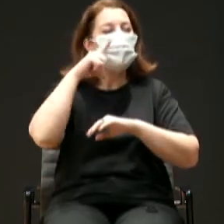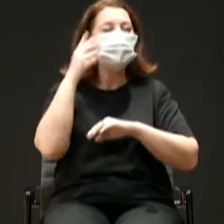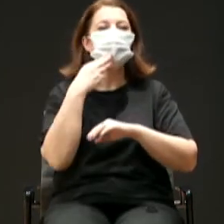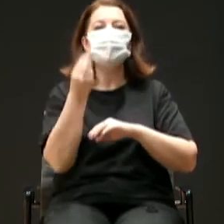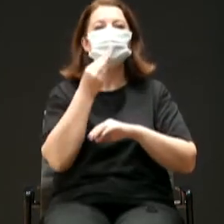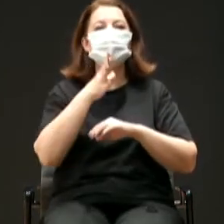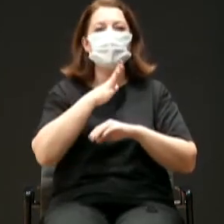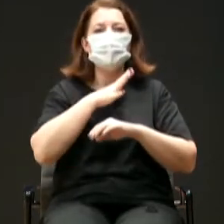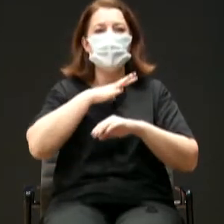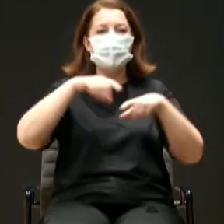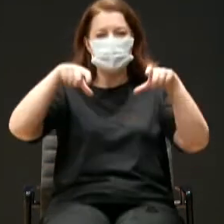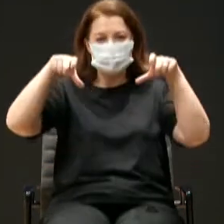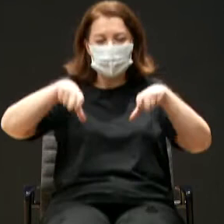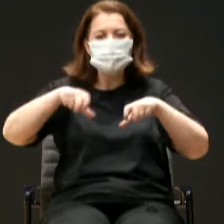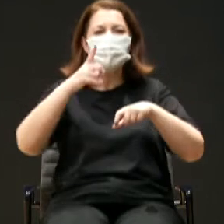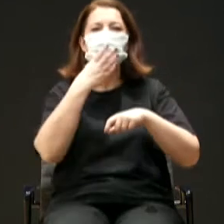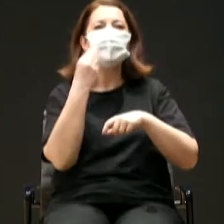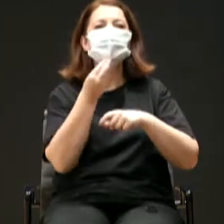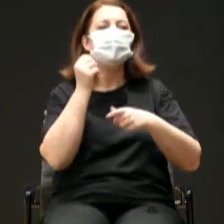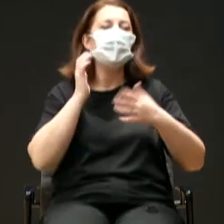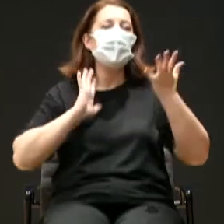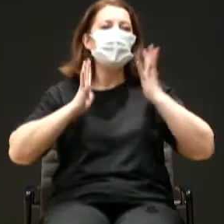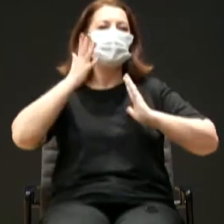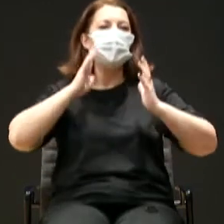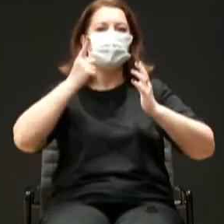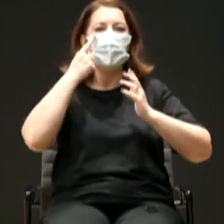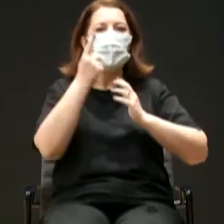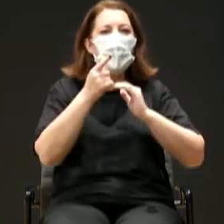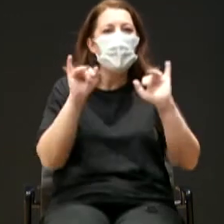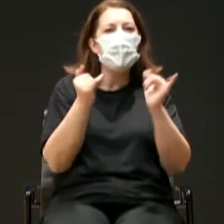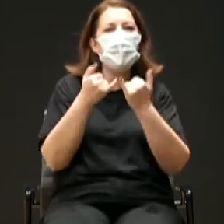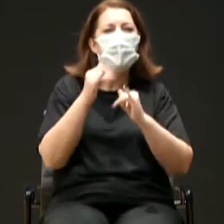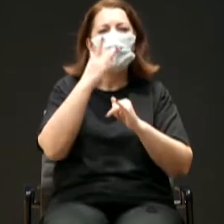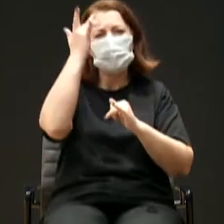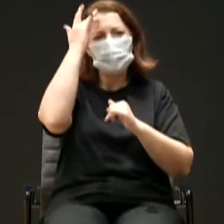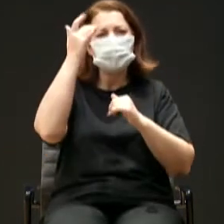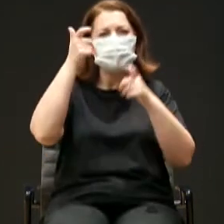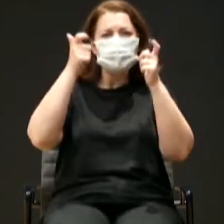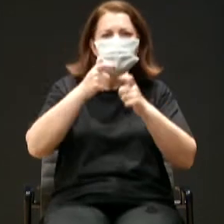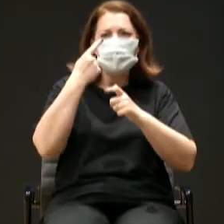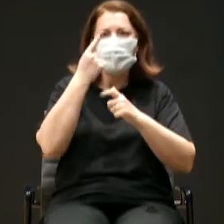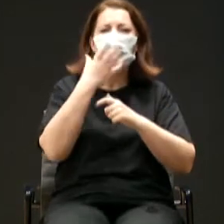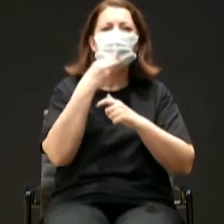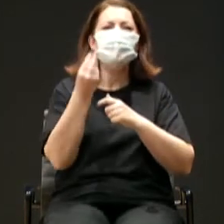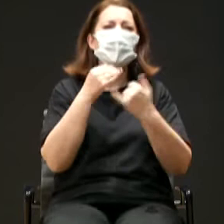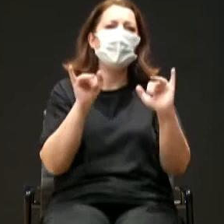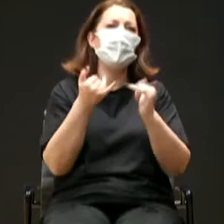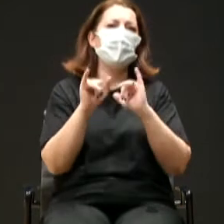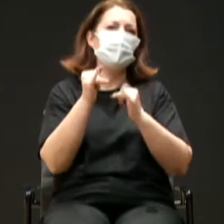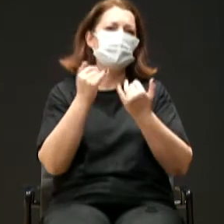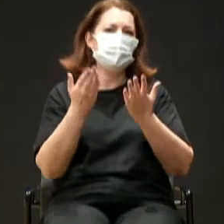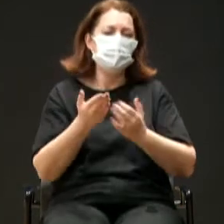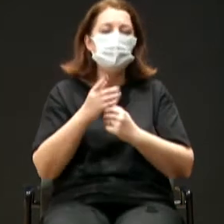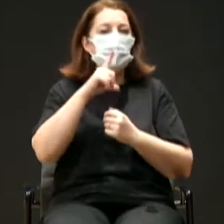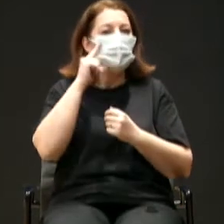bir gençlik dans etkinliği düzenledik. Beylikdüzü'nün gençleri burada bir nebze olsa da nefes aldılar. Mayıs ayında 19